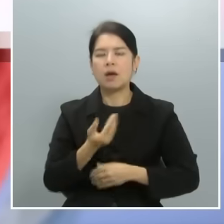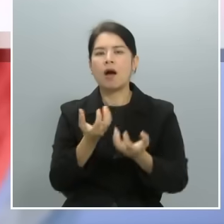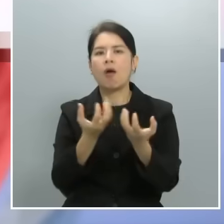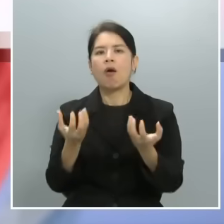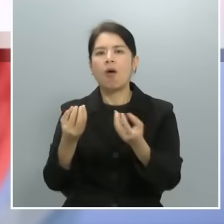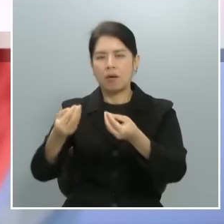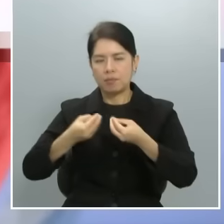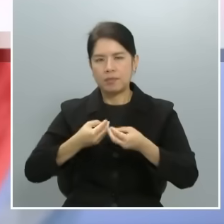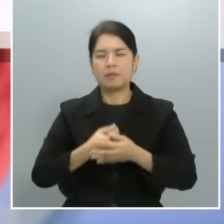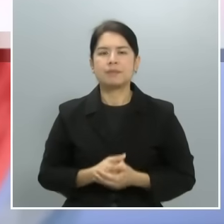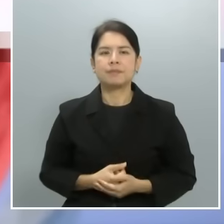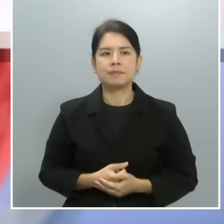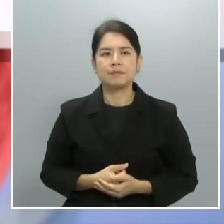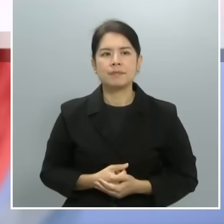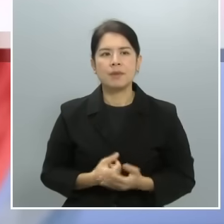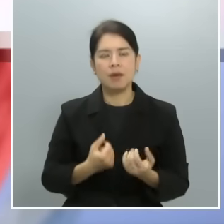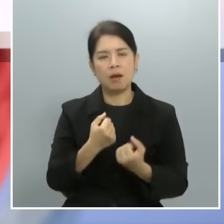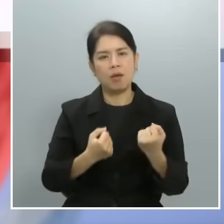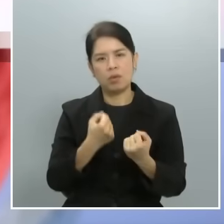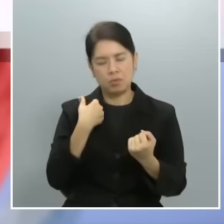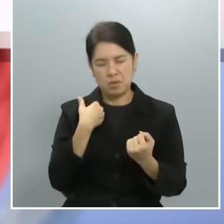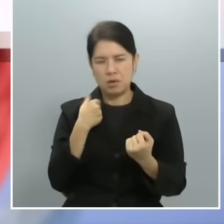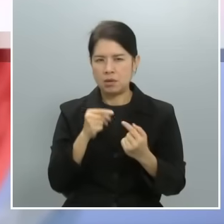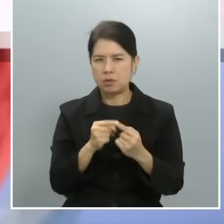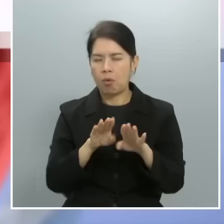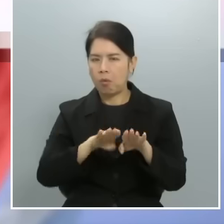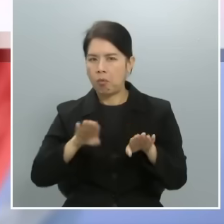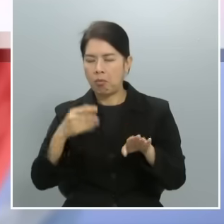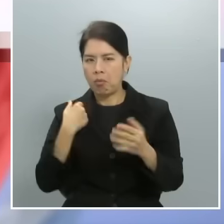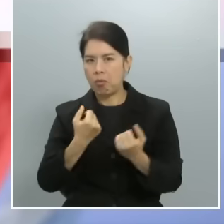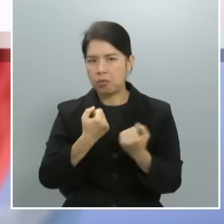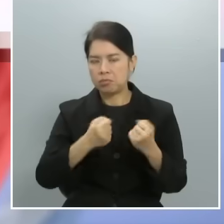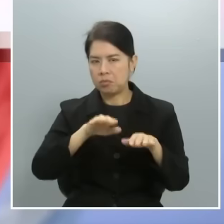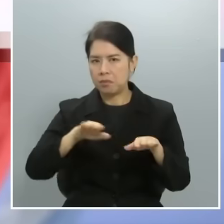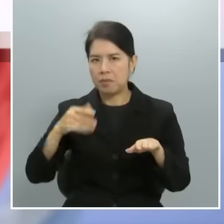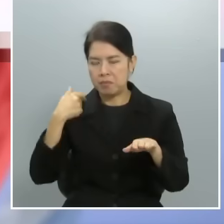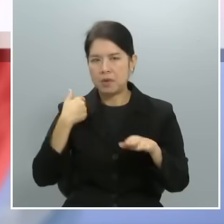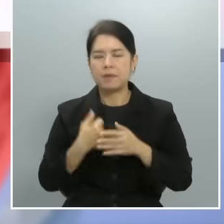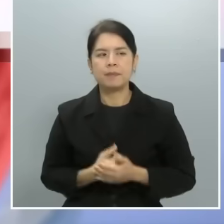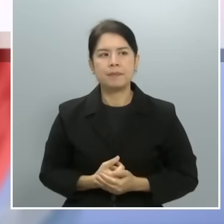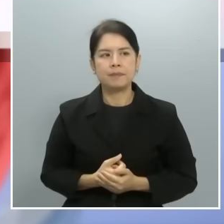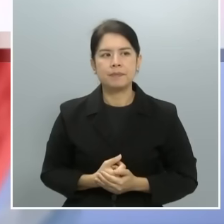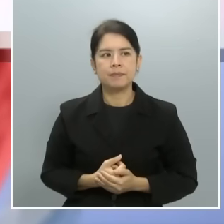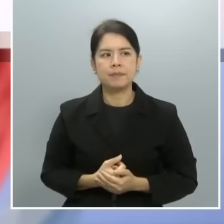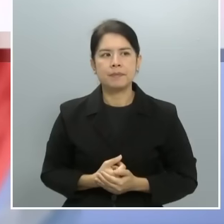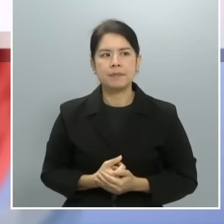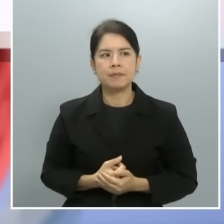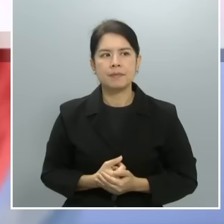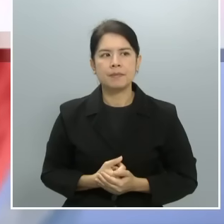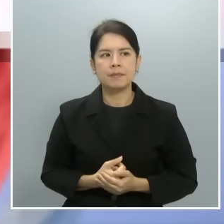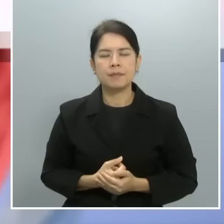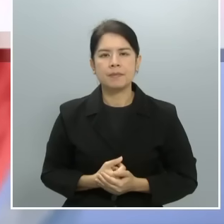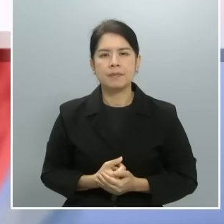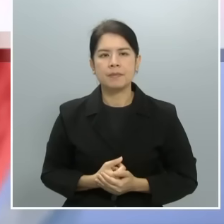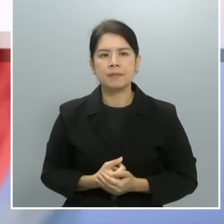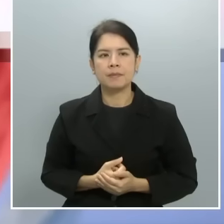างคืนรถนี่ซื้อเข้าหลายคันเลย ซื้อให้ทุกวันนี้เขามีi8 อยู่คันนึงน